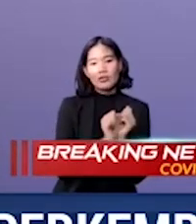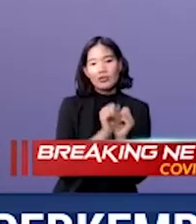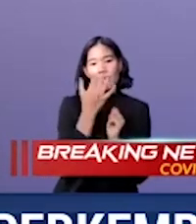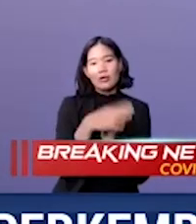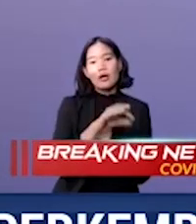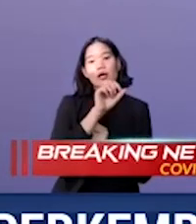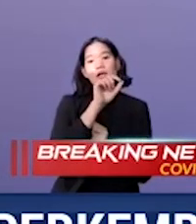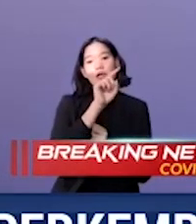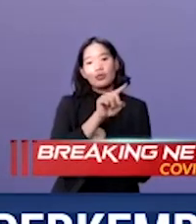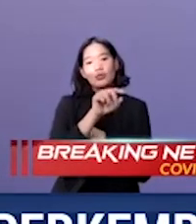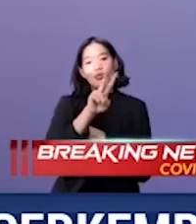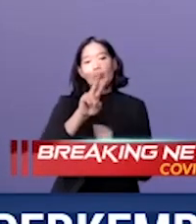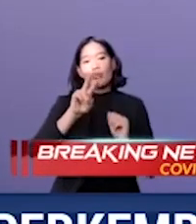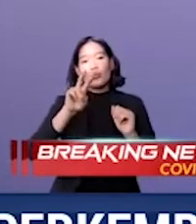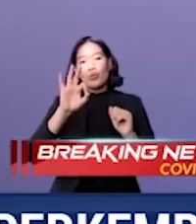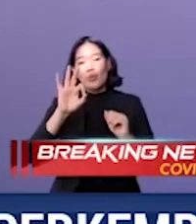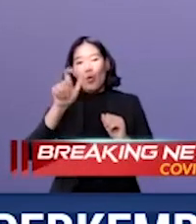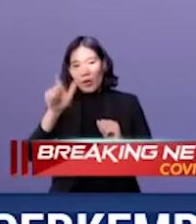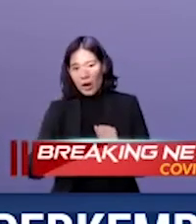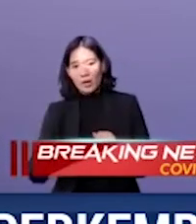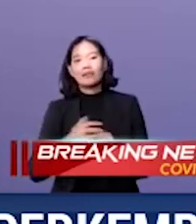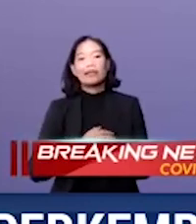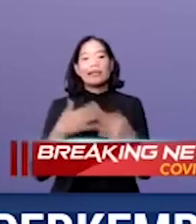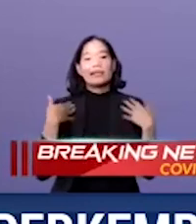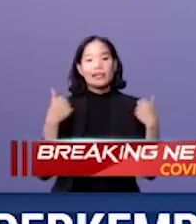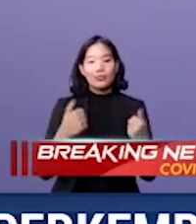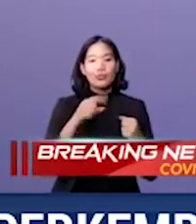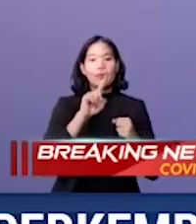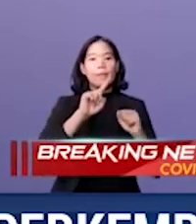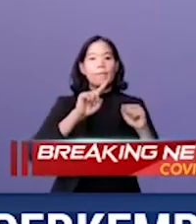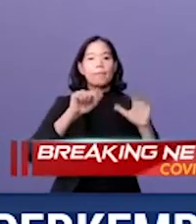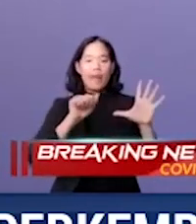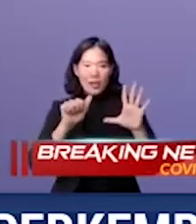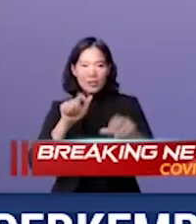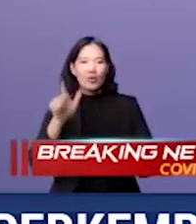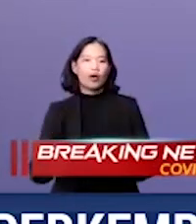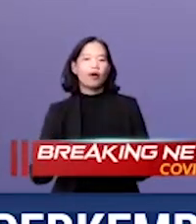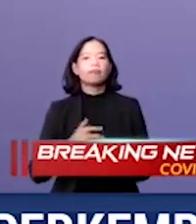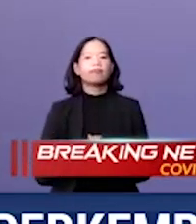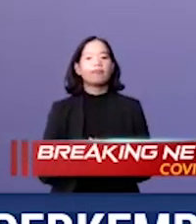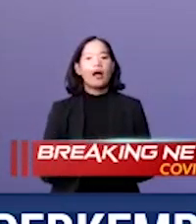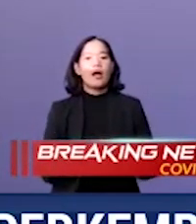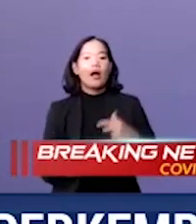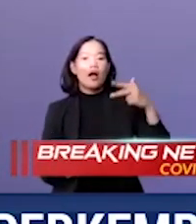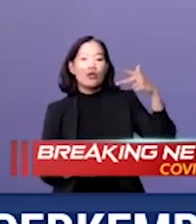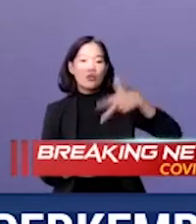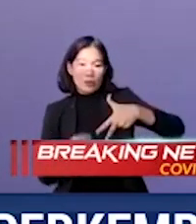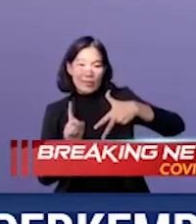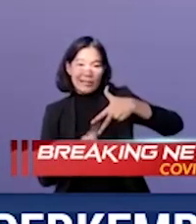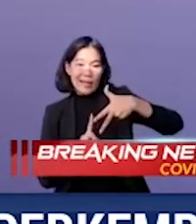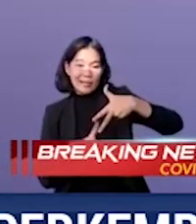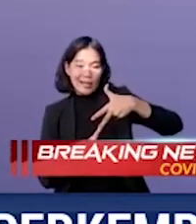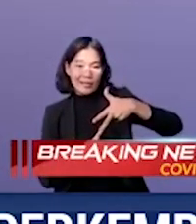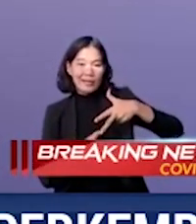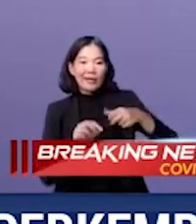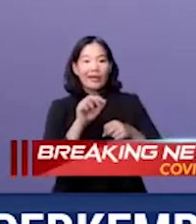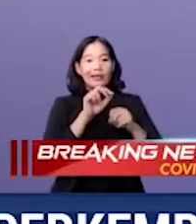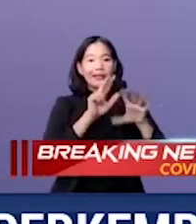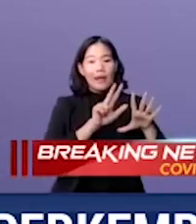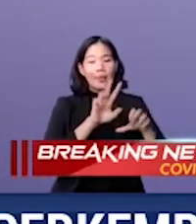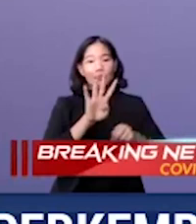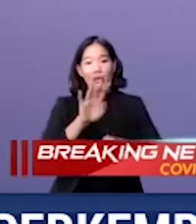126 orang dan sembuh 16 orang Sulawesi Selatan melaporkan kasus baru